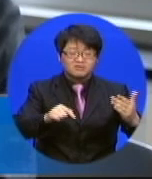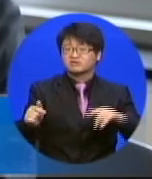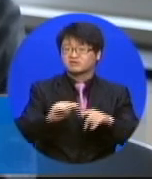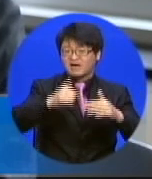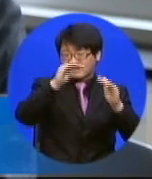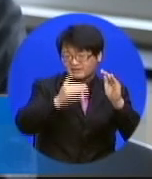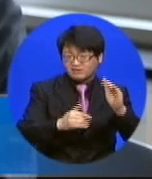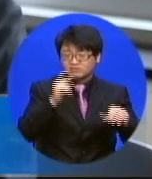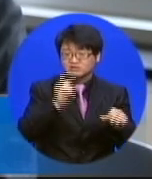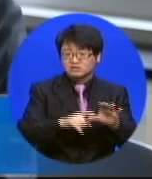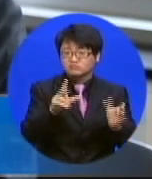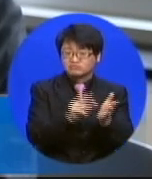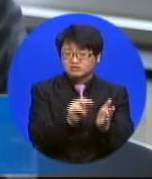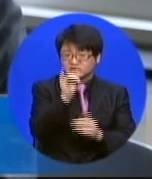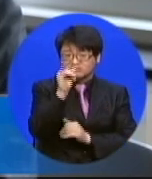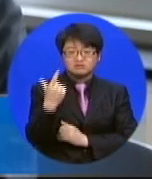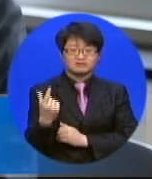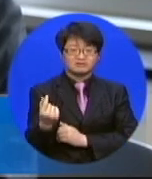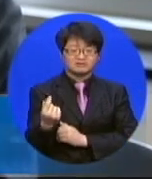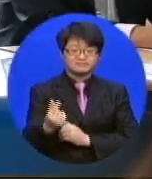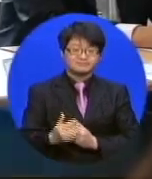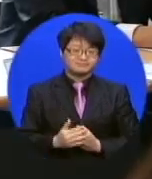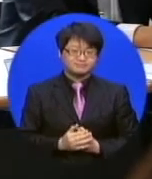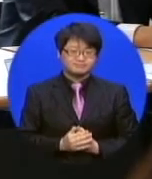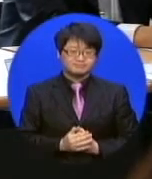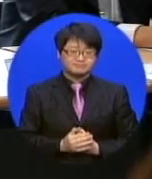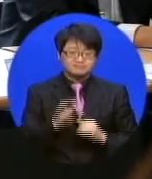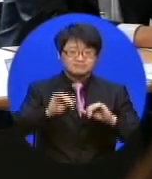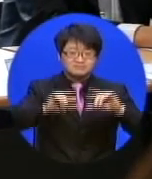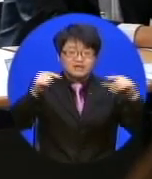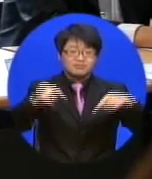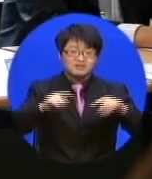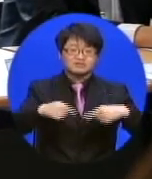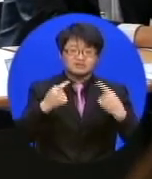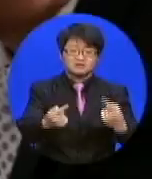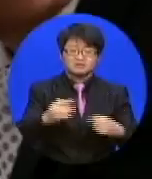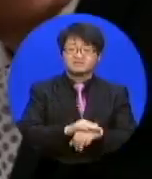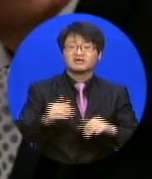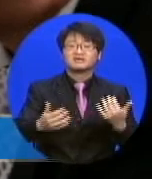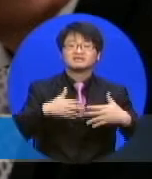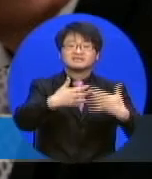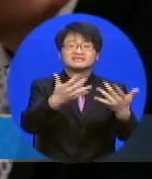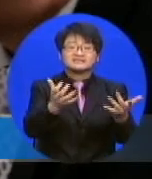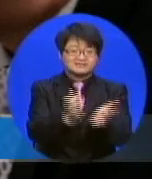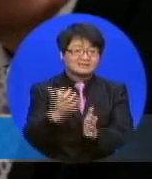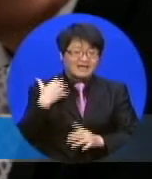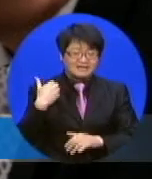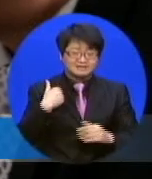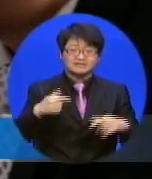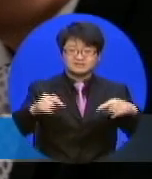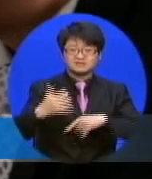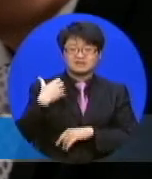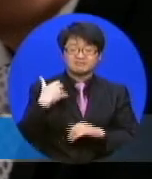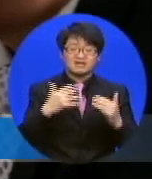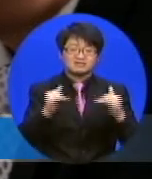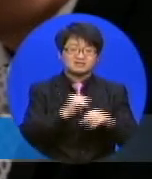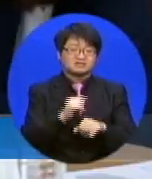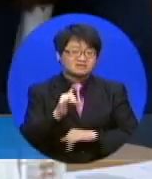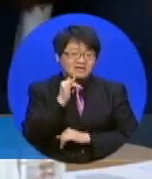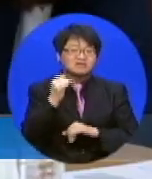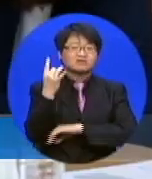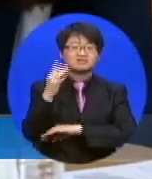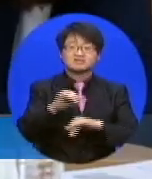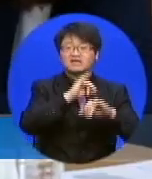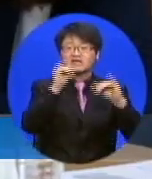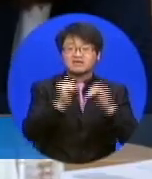구조적인 문제도 또 포함되지 않았을까라는 생각이 들어요. 이날 회의에 참여한 직능단체 실무 책임자들은 잇따른 자살의 원인은 사회복지